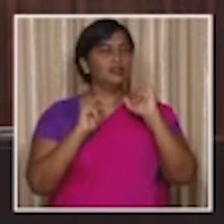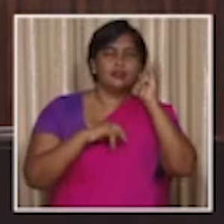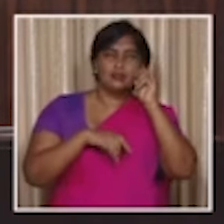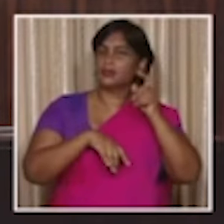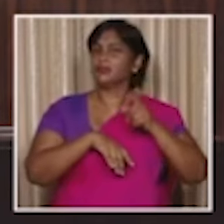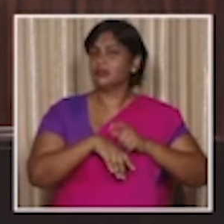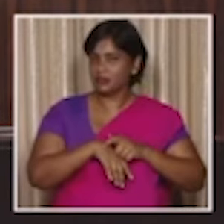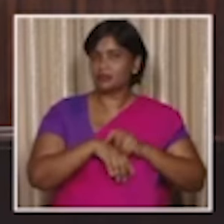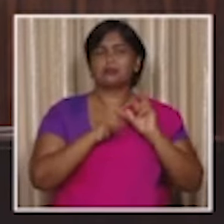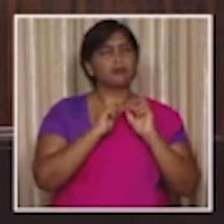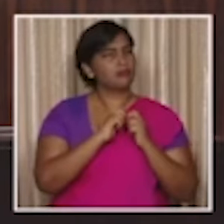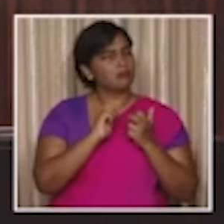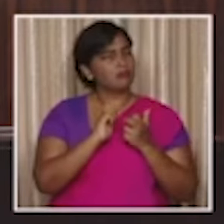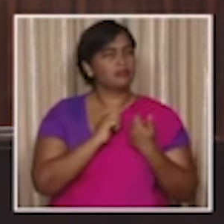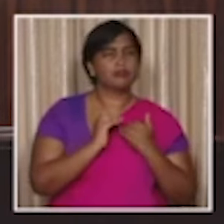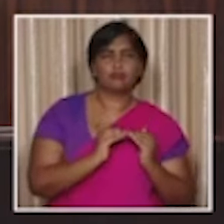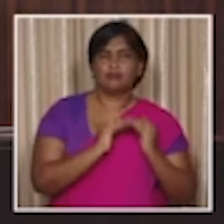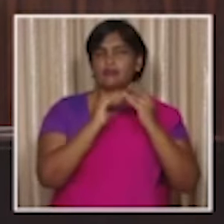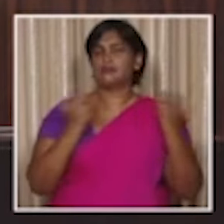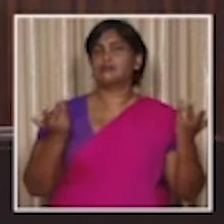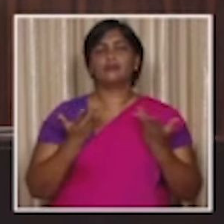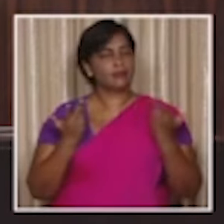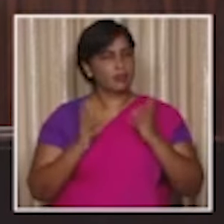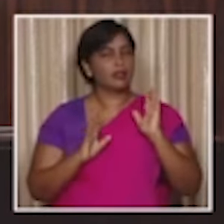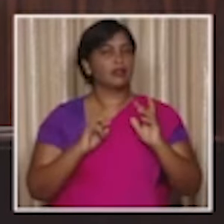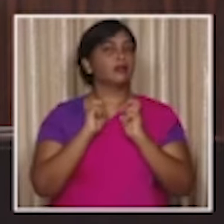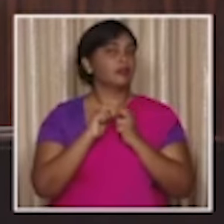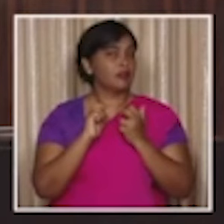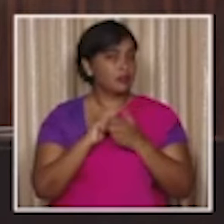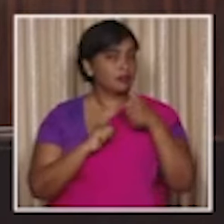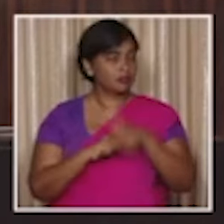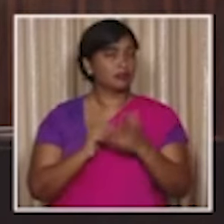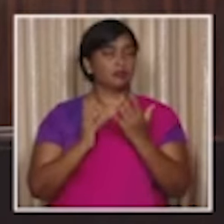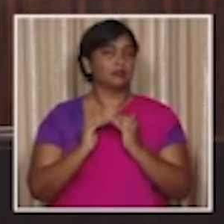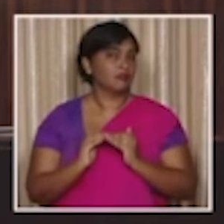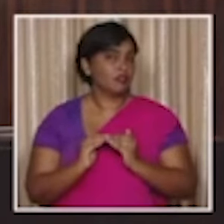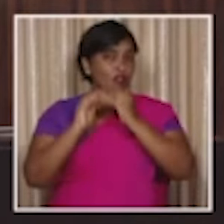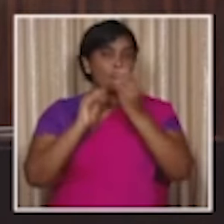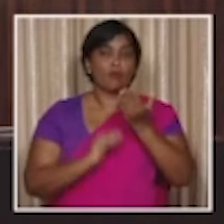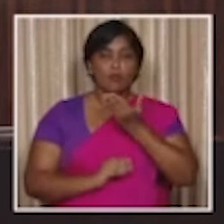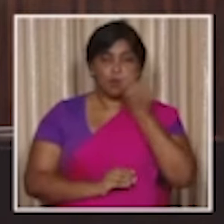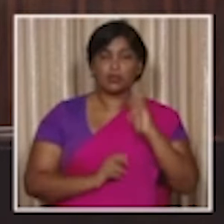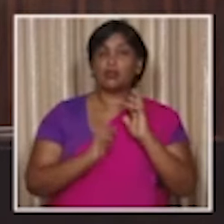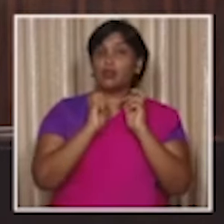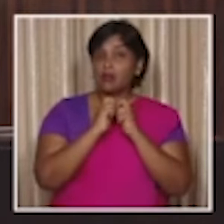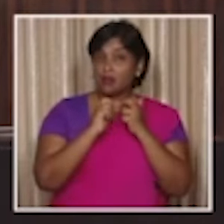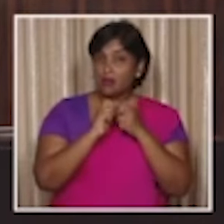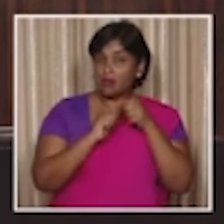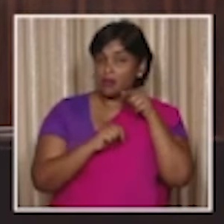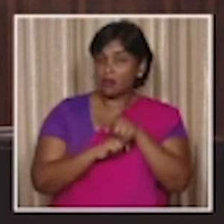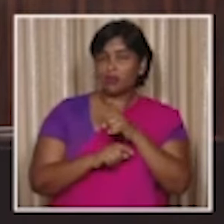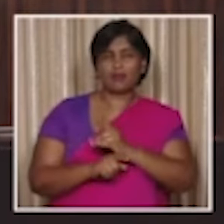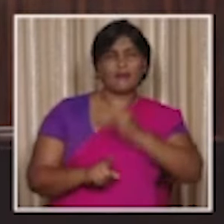සමහර අවස්ථාවලදී අර්බුදයෙන් ගොඩෙන්ට බැරි වුණා. අර්බුදයකින් ගොඩෙන්න පුළුවන් වන්නේ අර්බුදයට